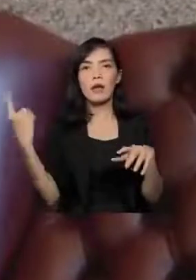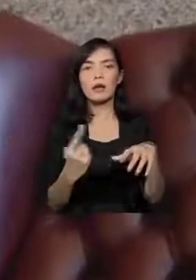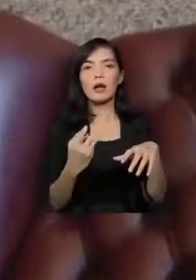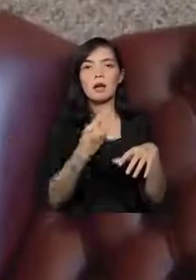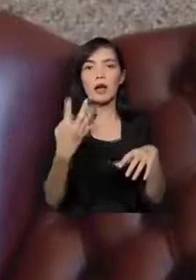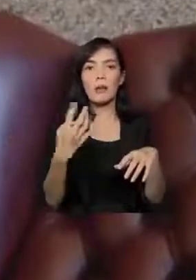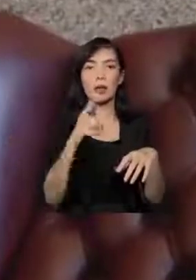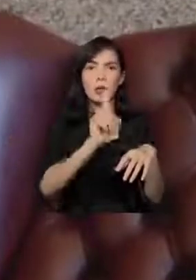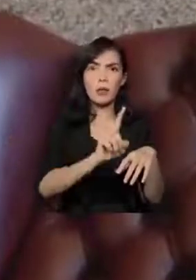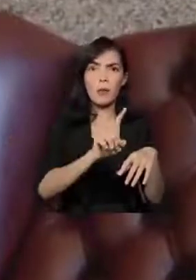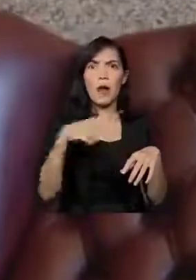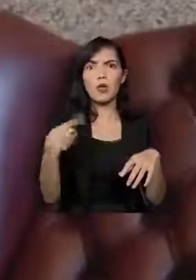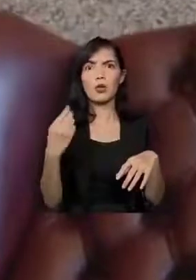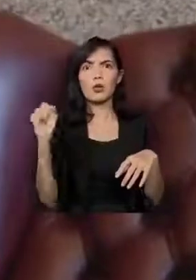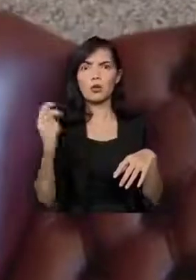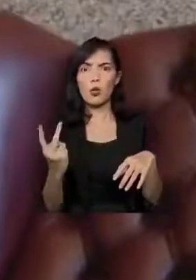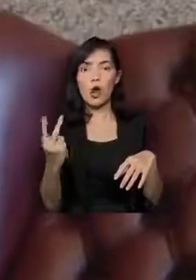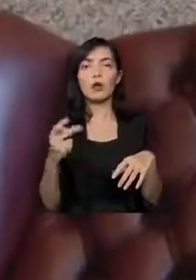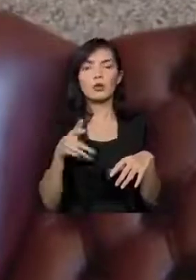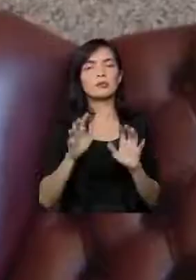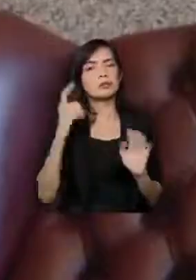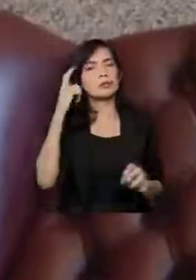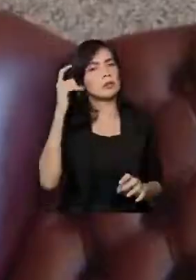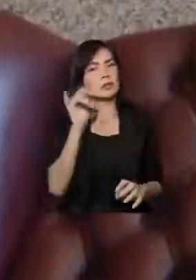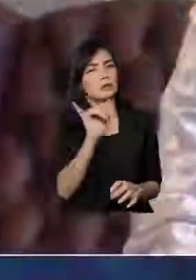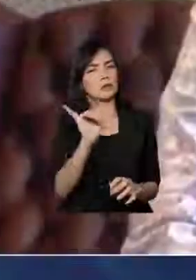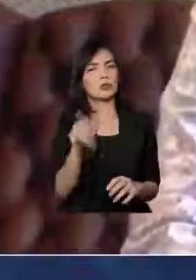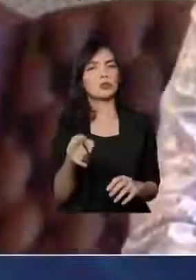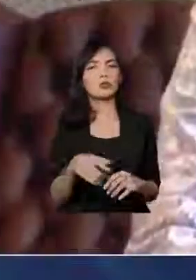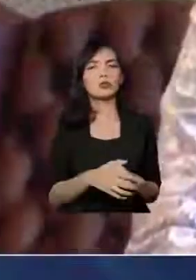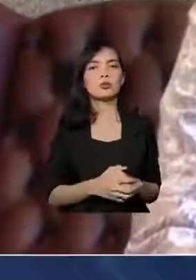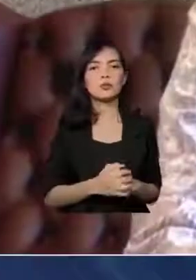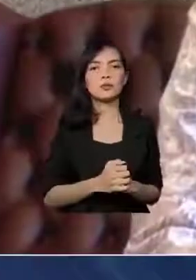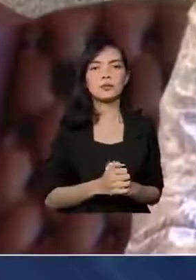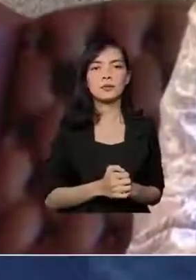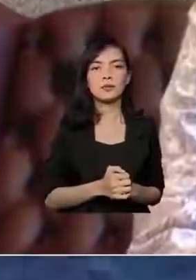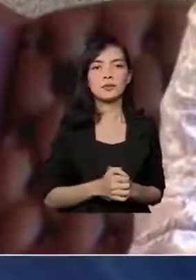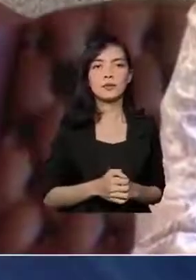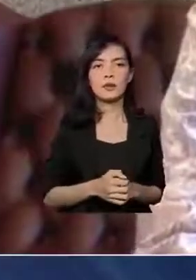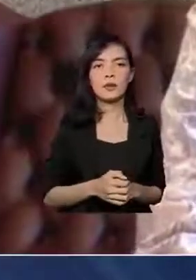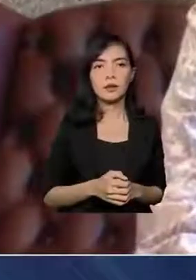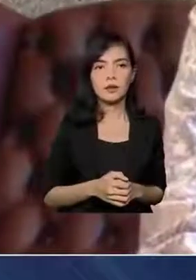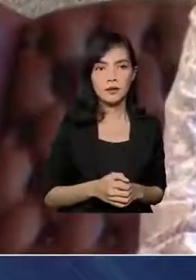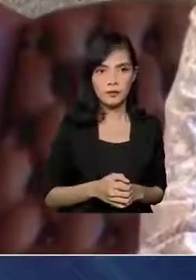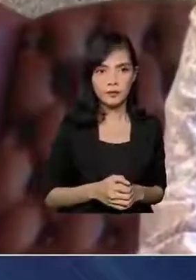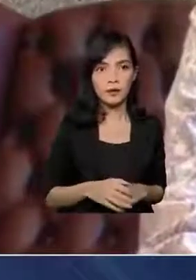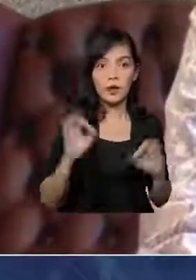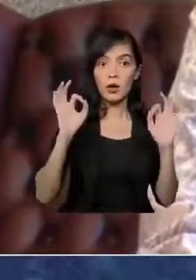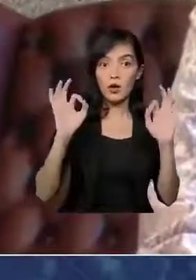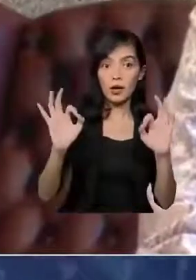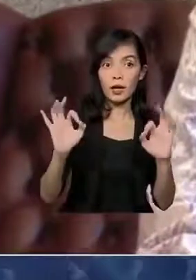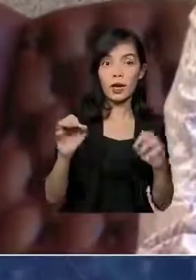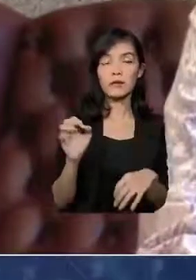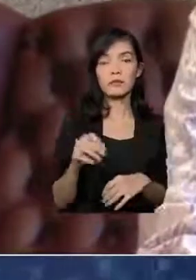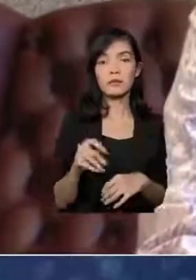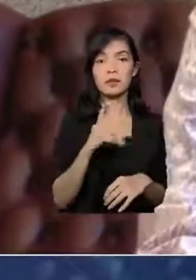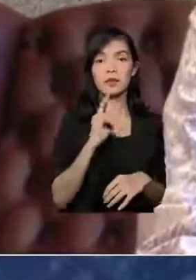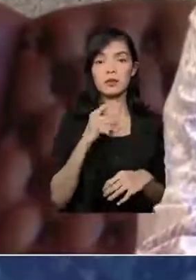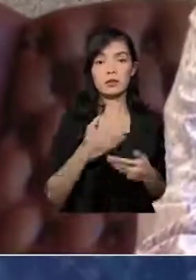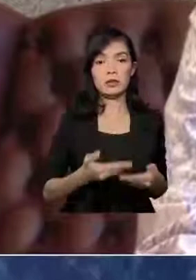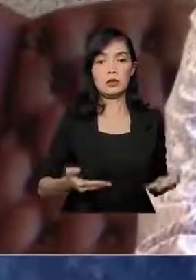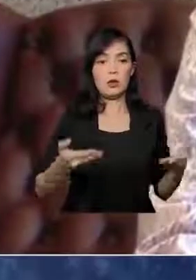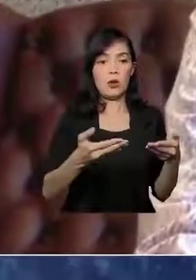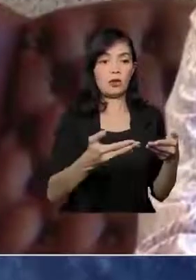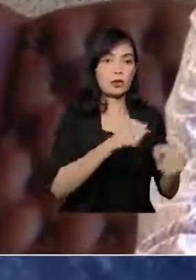di tempat-tempat lain gitu aja saya kita demikian Mbak naik kalau begitu berarti mungkin ada sedikit perbedaan terkait situasi